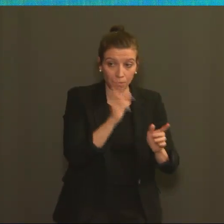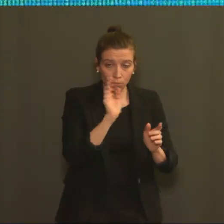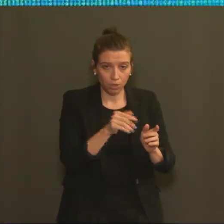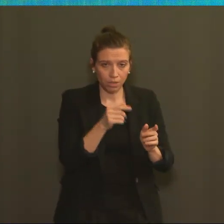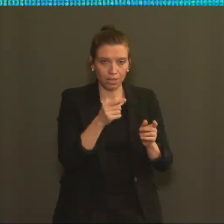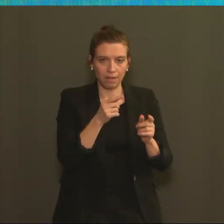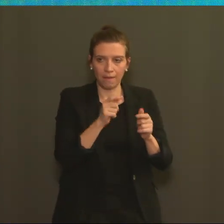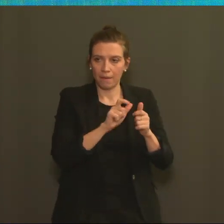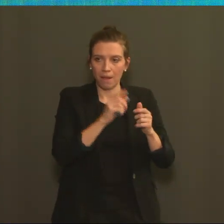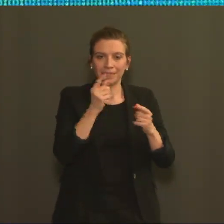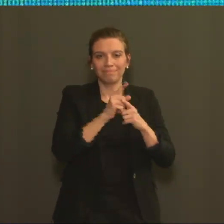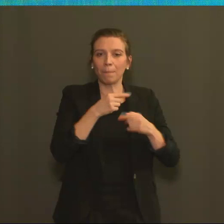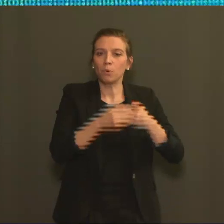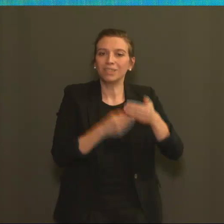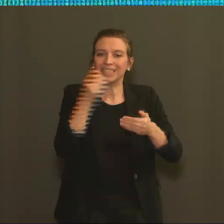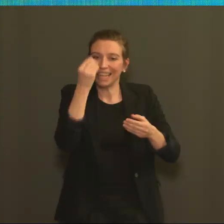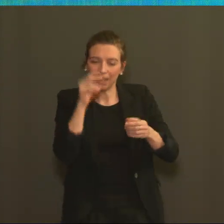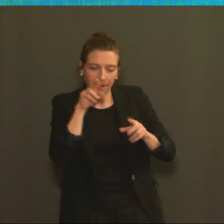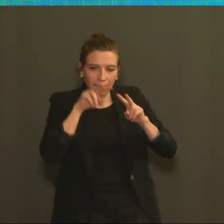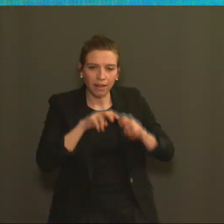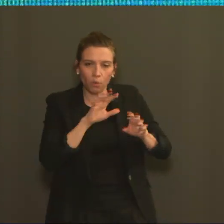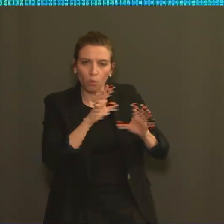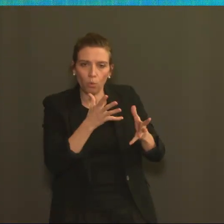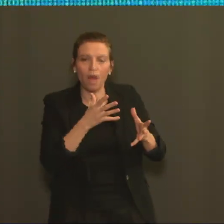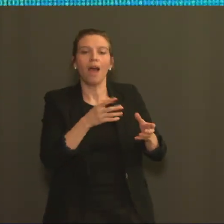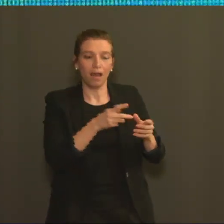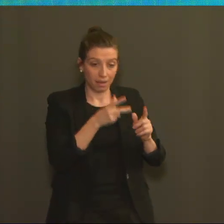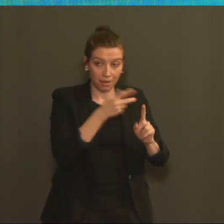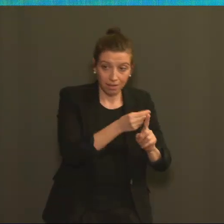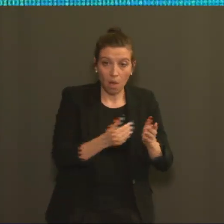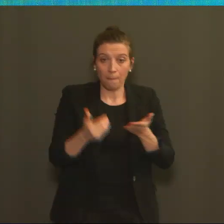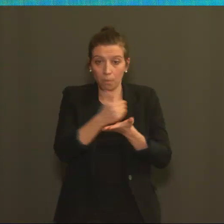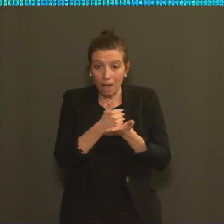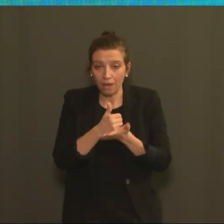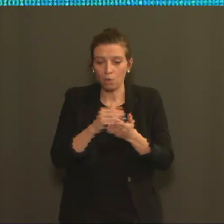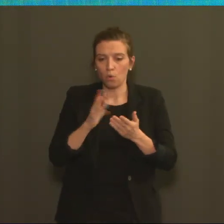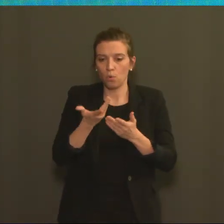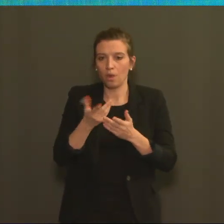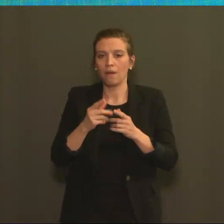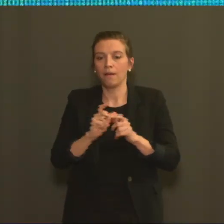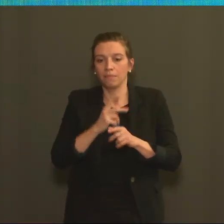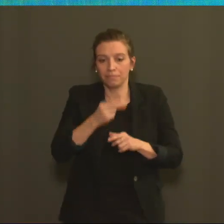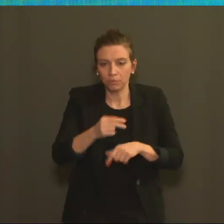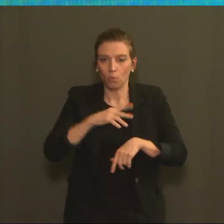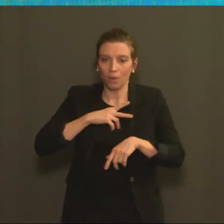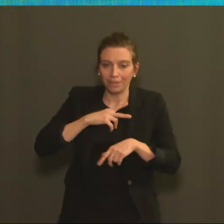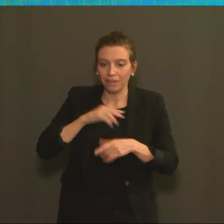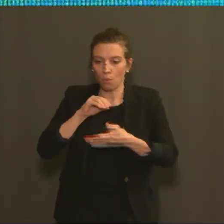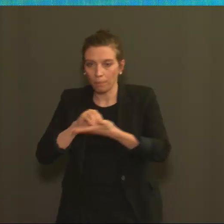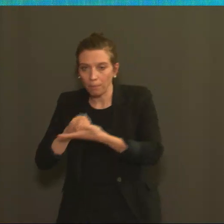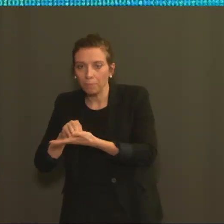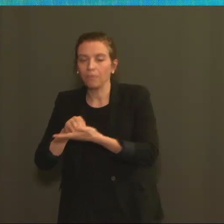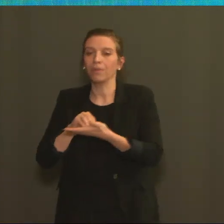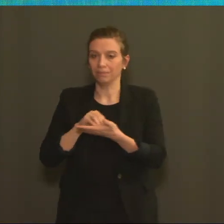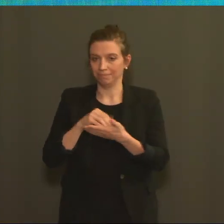uiteraard de toediening van het vaccin hoe ver staan we nu op onze teller